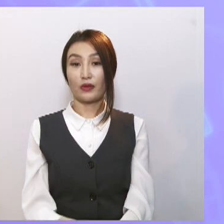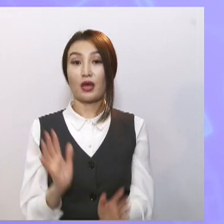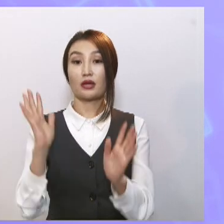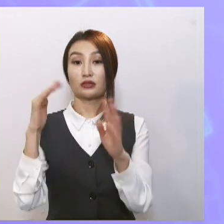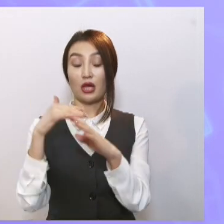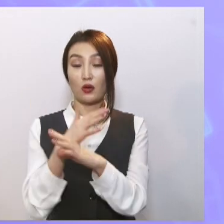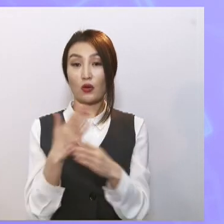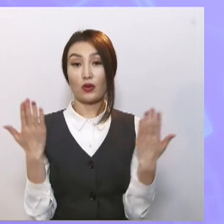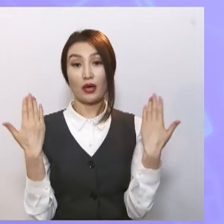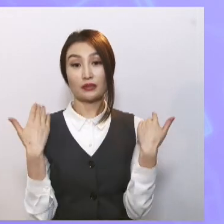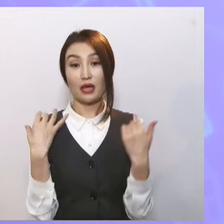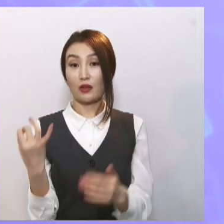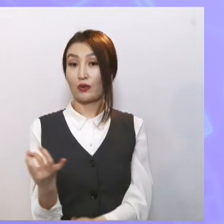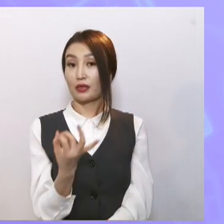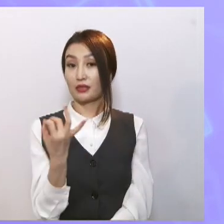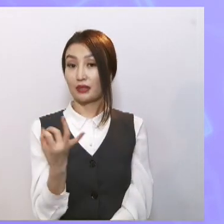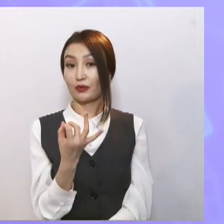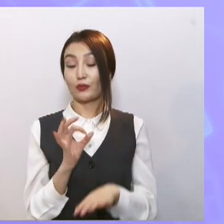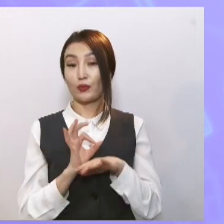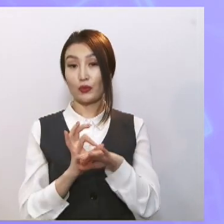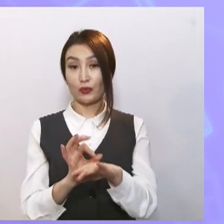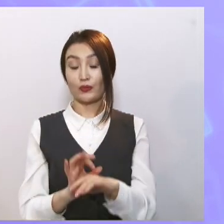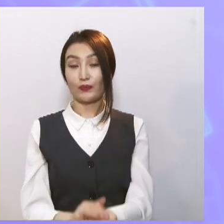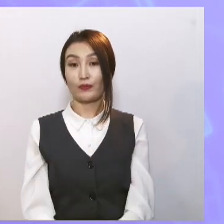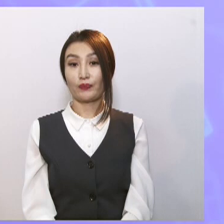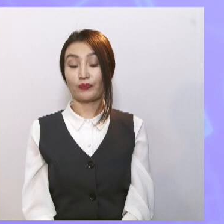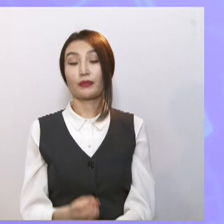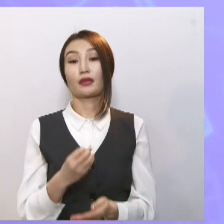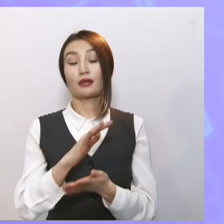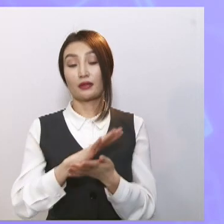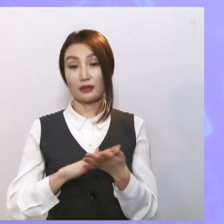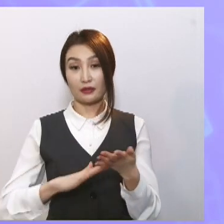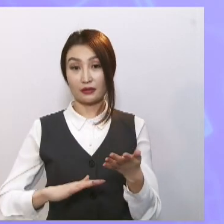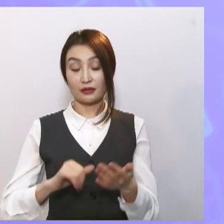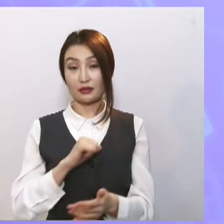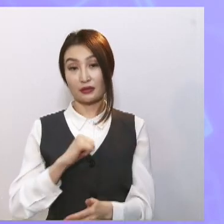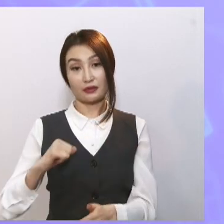Жайлоодо эс алуу кызыктуу өттү. Андан ары